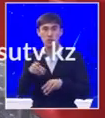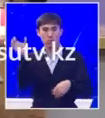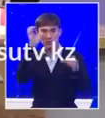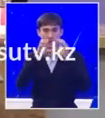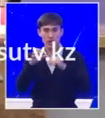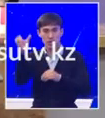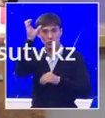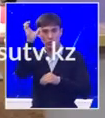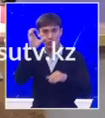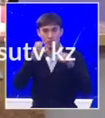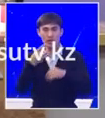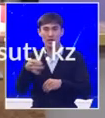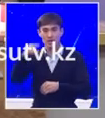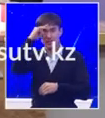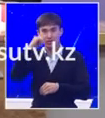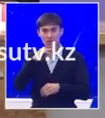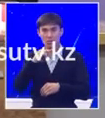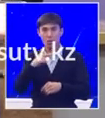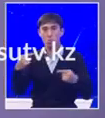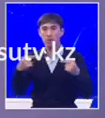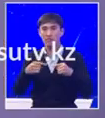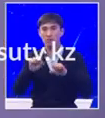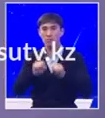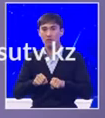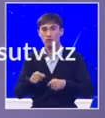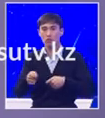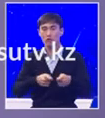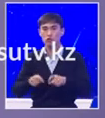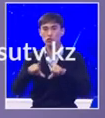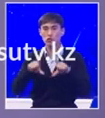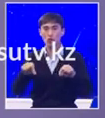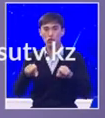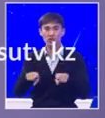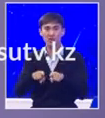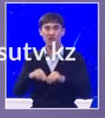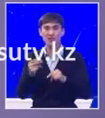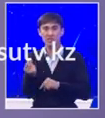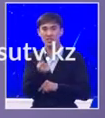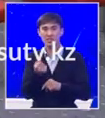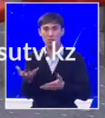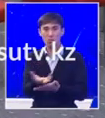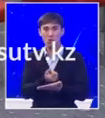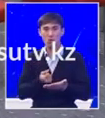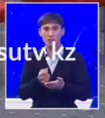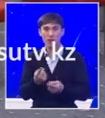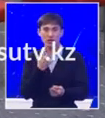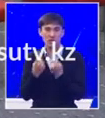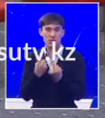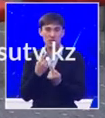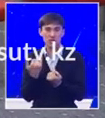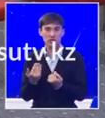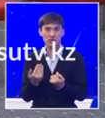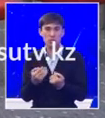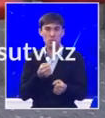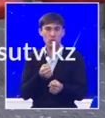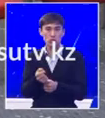науки Республики Казахстан по противоправным действиям руководства школ, таких как денежные поборы, оскорбительные выражения,